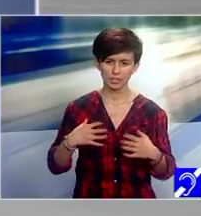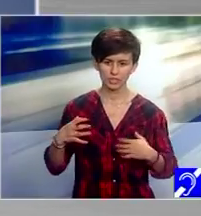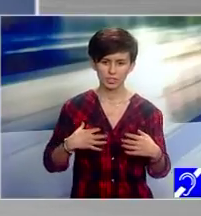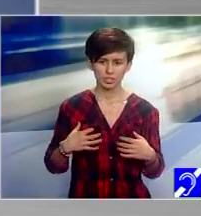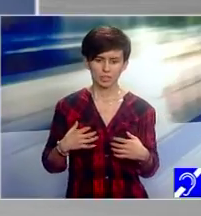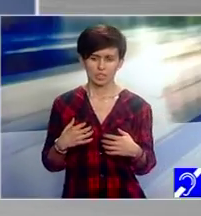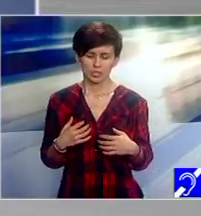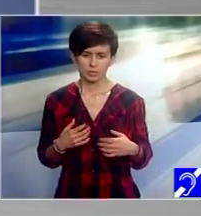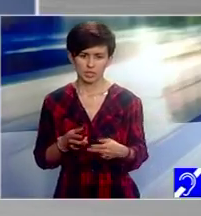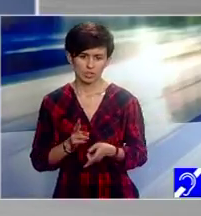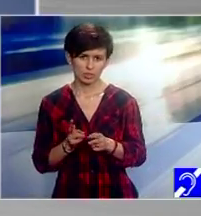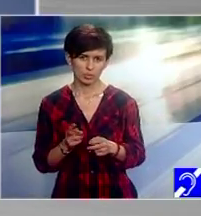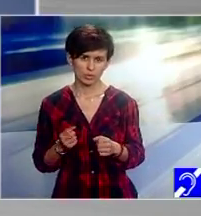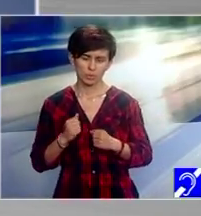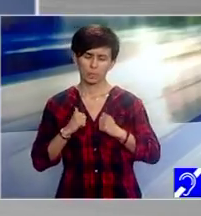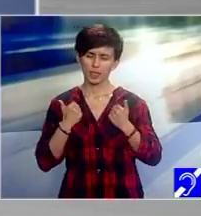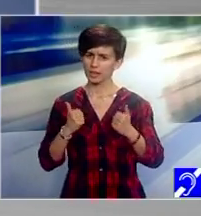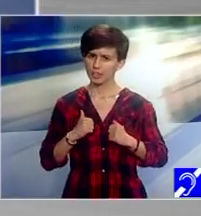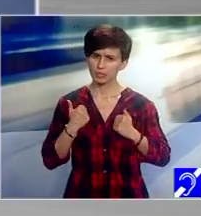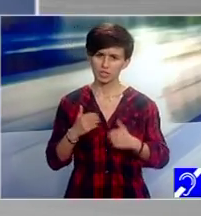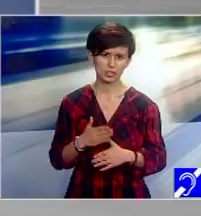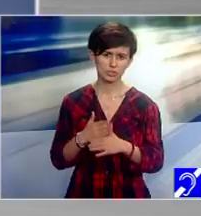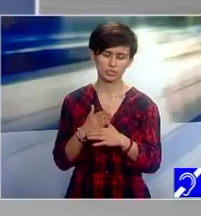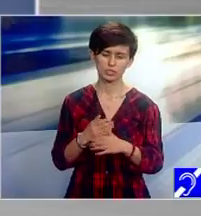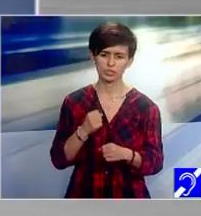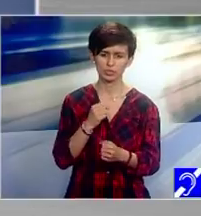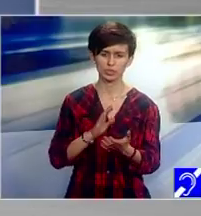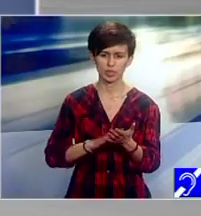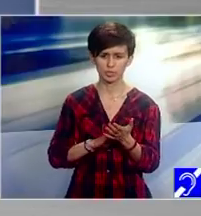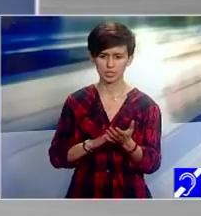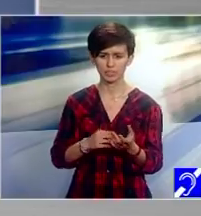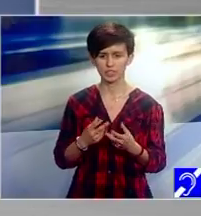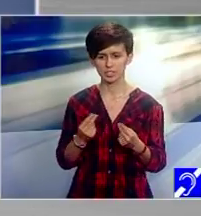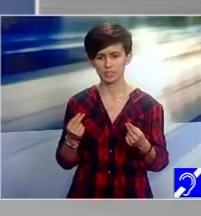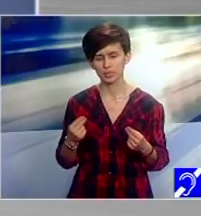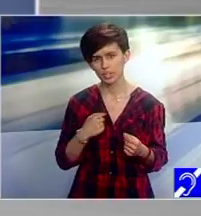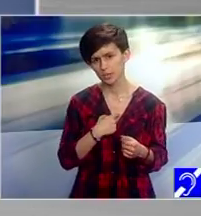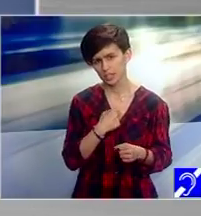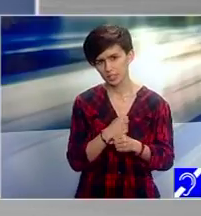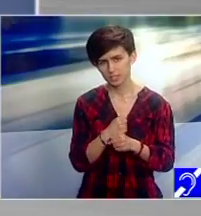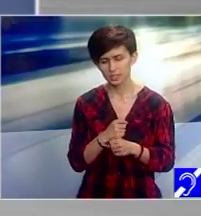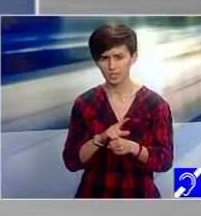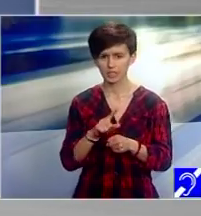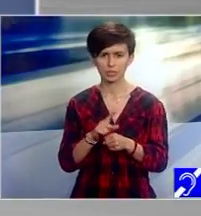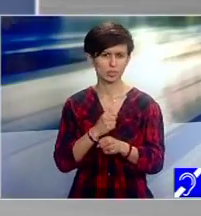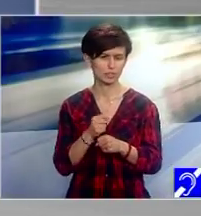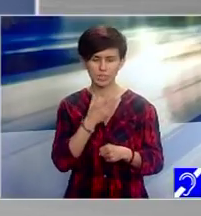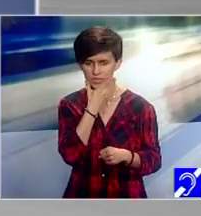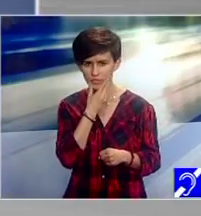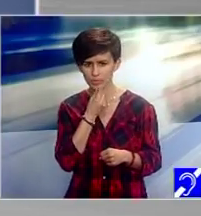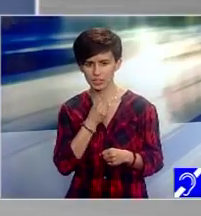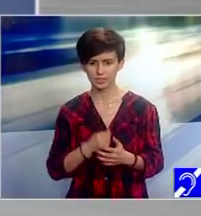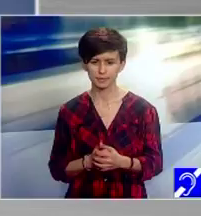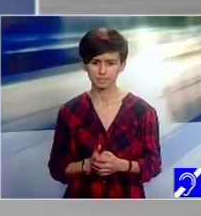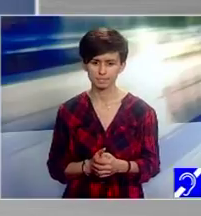cum cu efort susținut și cu motivație, cu multă muncă, se pot realiza lucruri foarte frumoase.